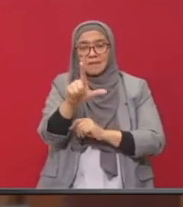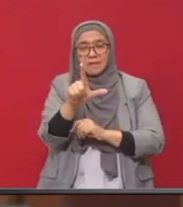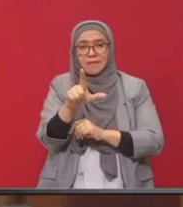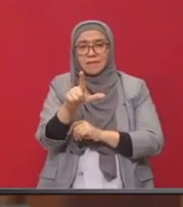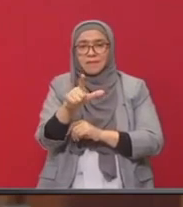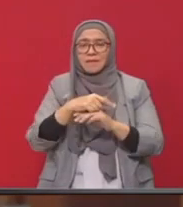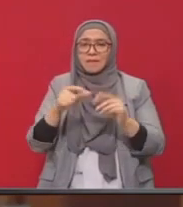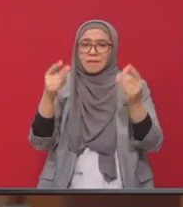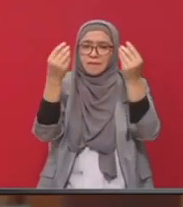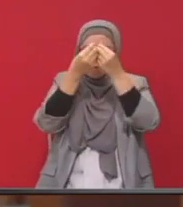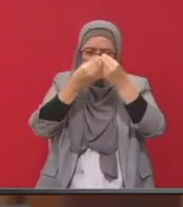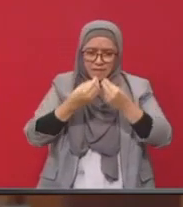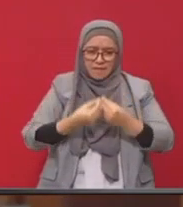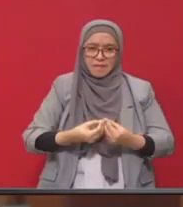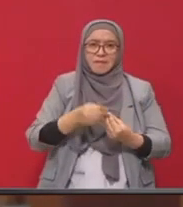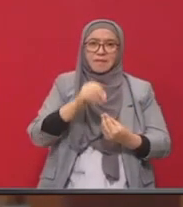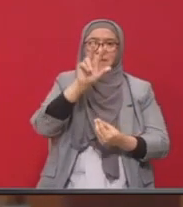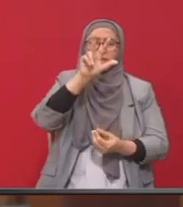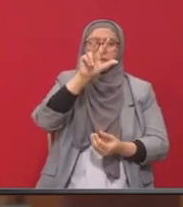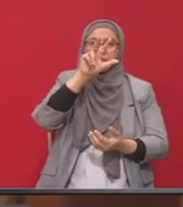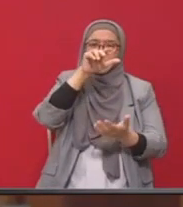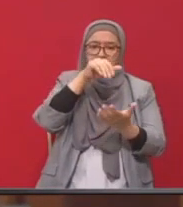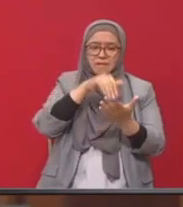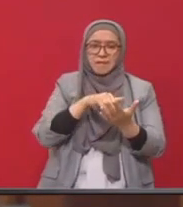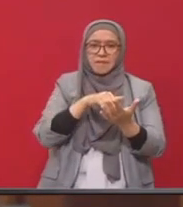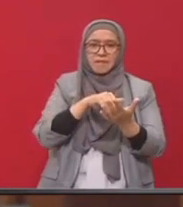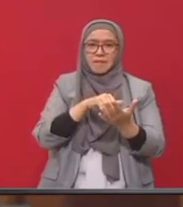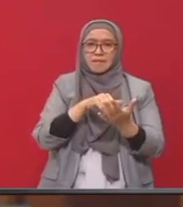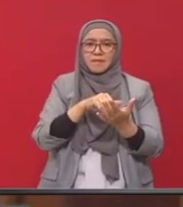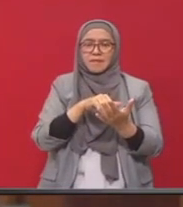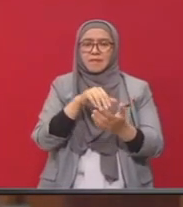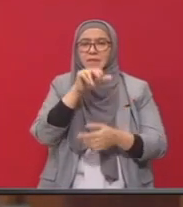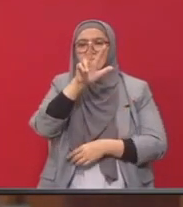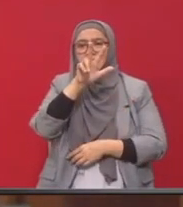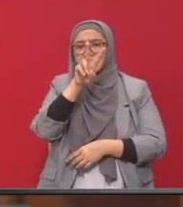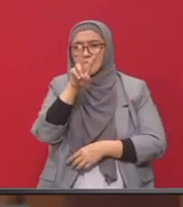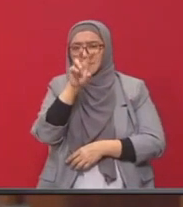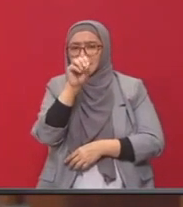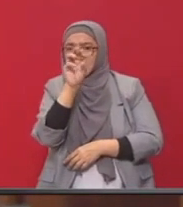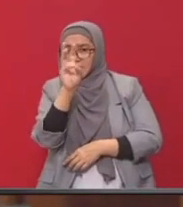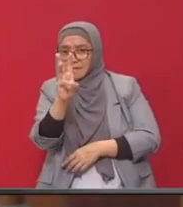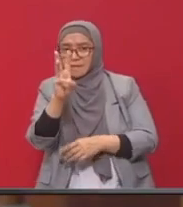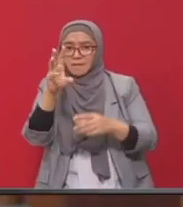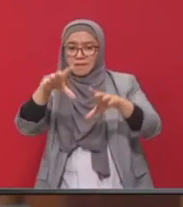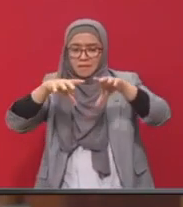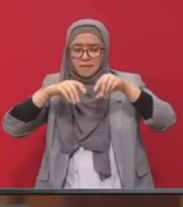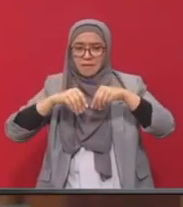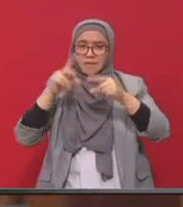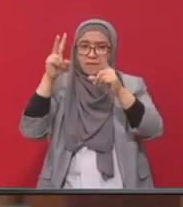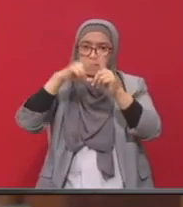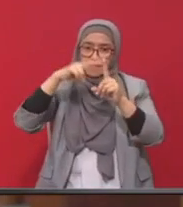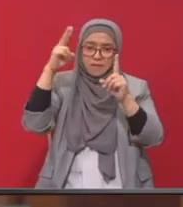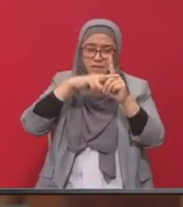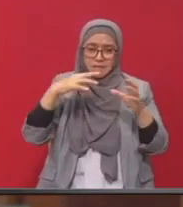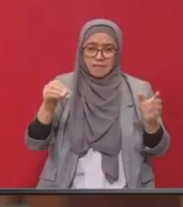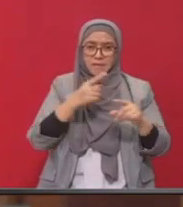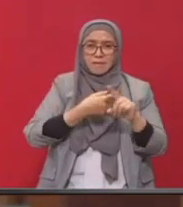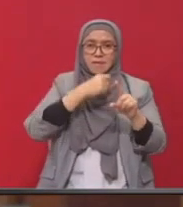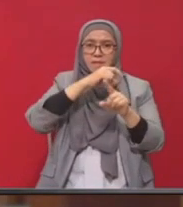adalah sebanyak 3265 permohonan daripada jumlah tersebut sebanyak